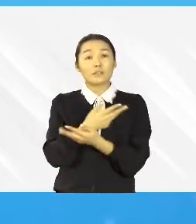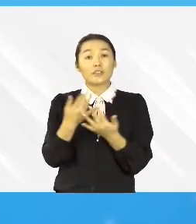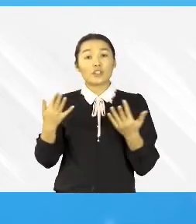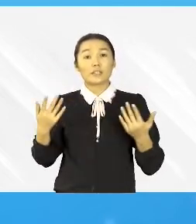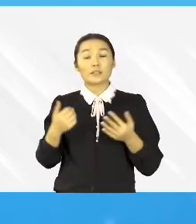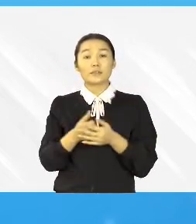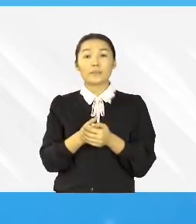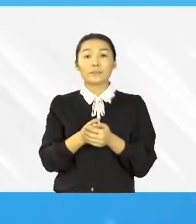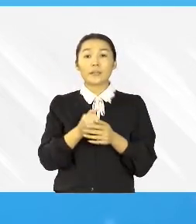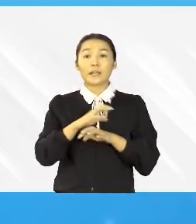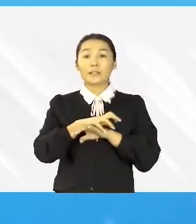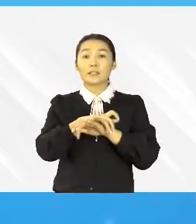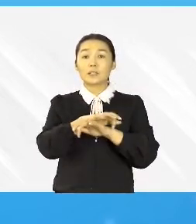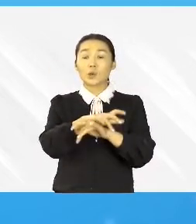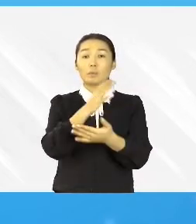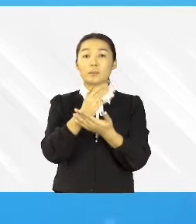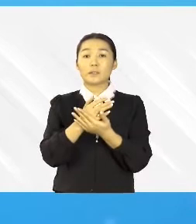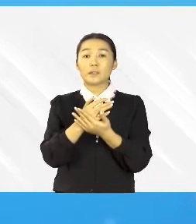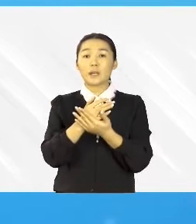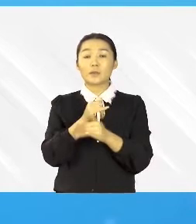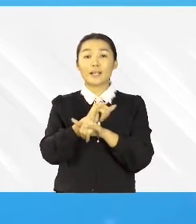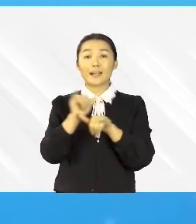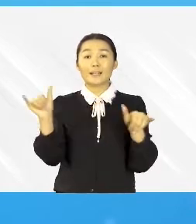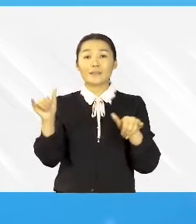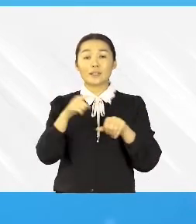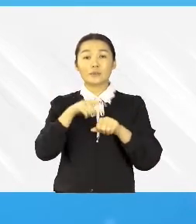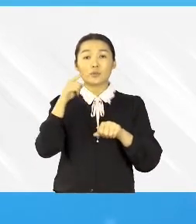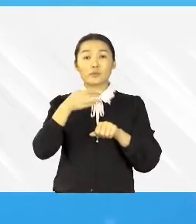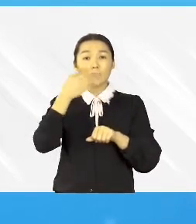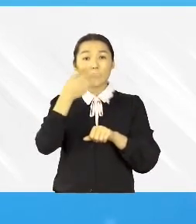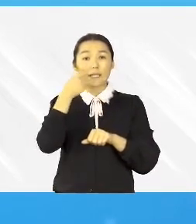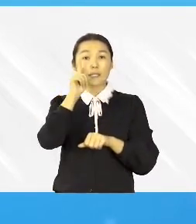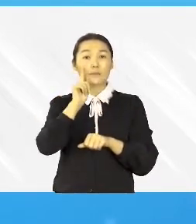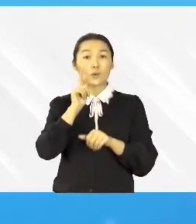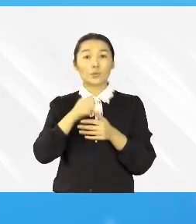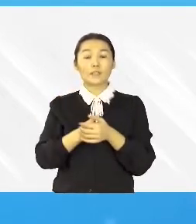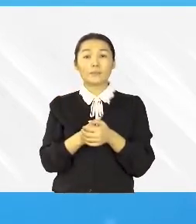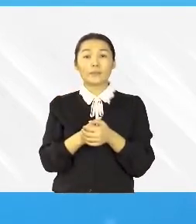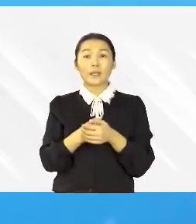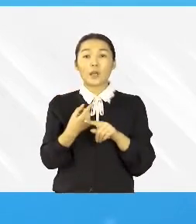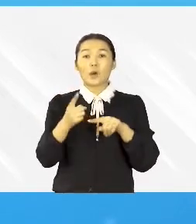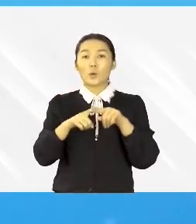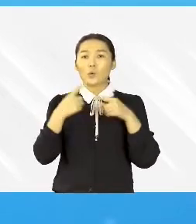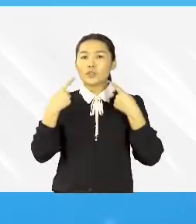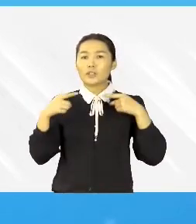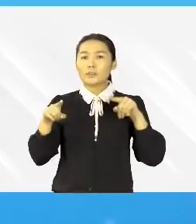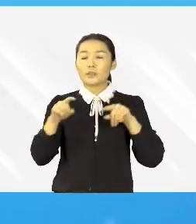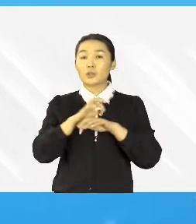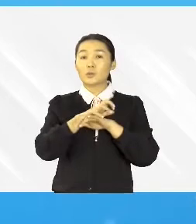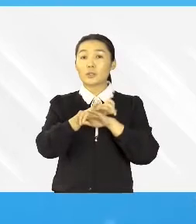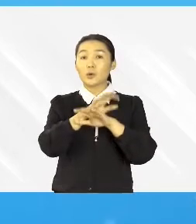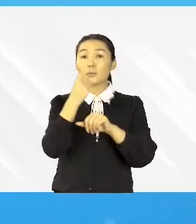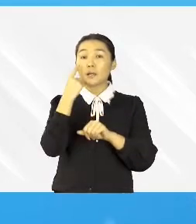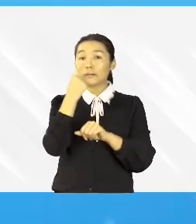факторов. Насекомые обладают развитым чувством обоняния и вкуса. Очень необычны у насекомых